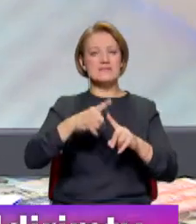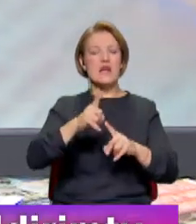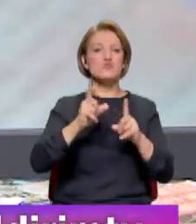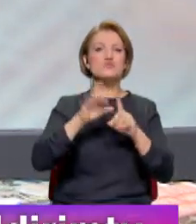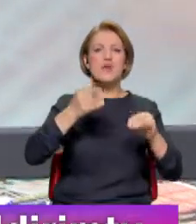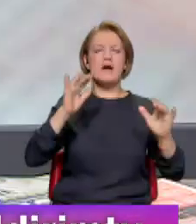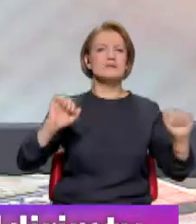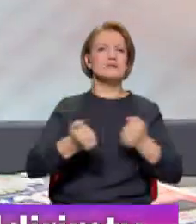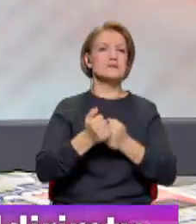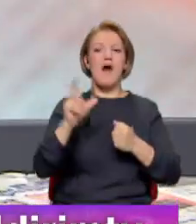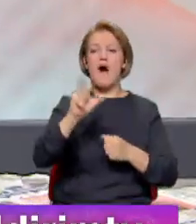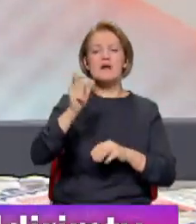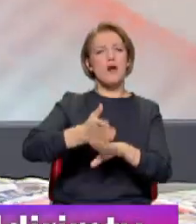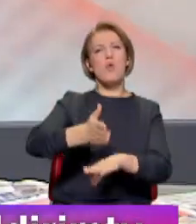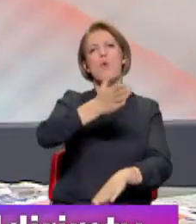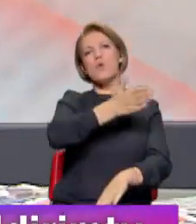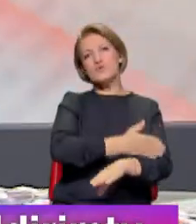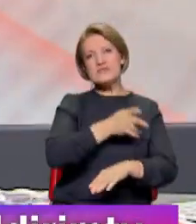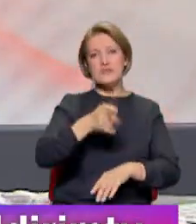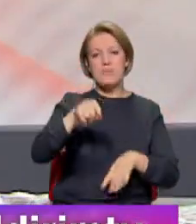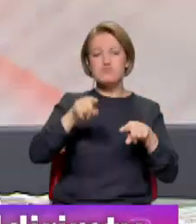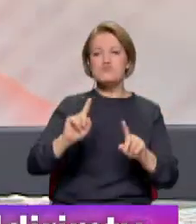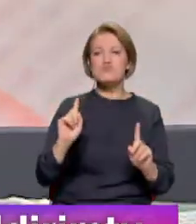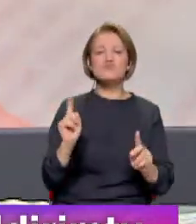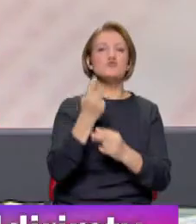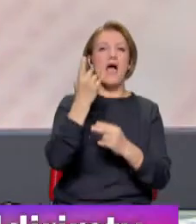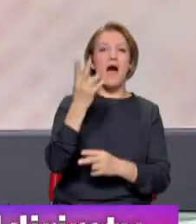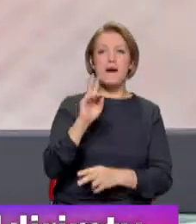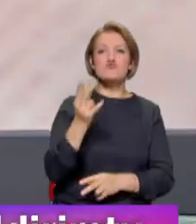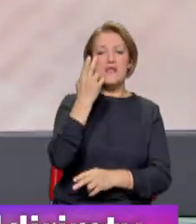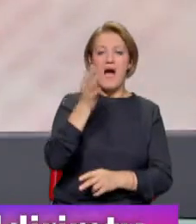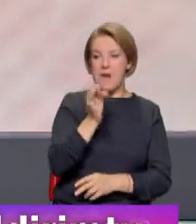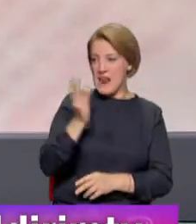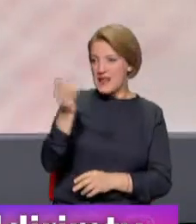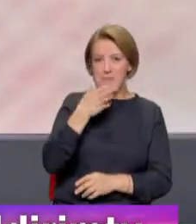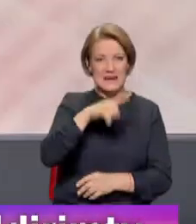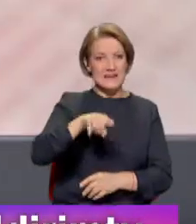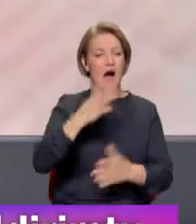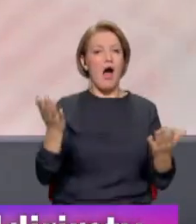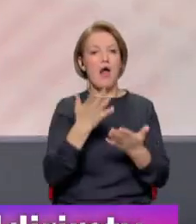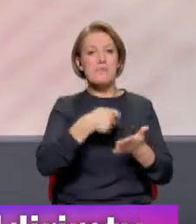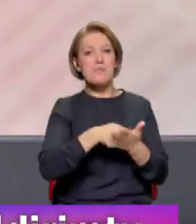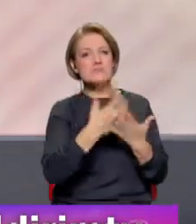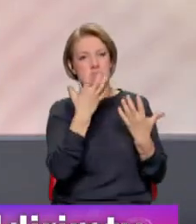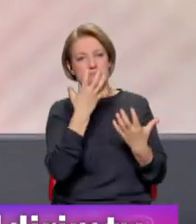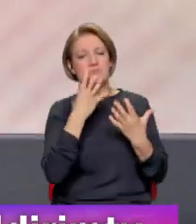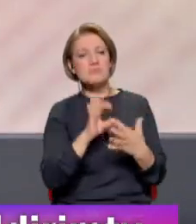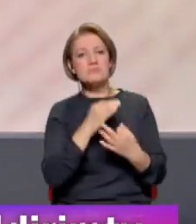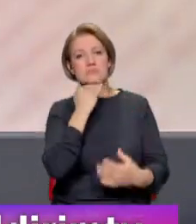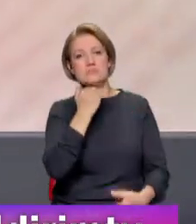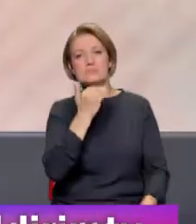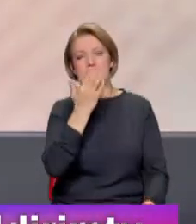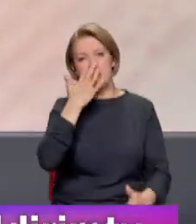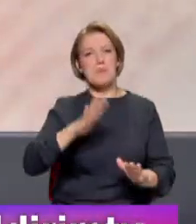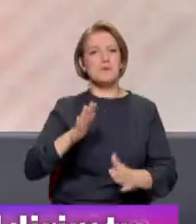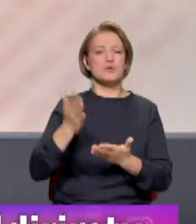daha sıkıntılı. Çünkü aylar öncesinden bu müjdeli haberi alan emekliler halen maaşlarının bağlanmadığına